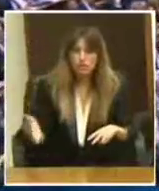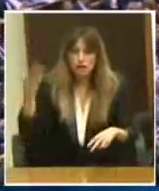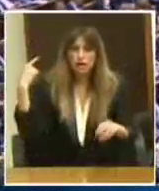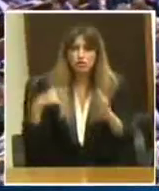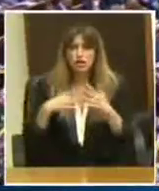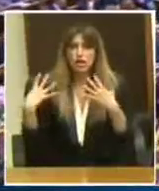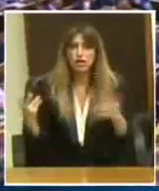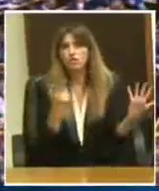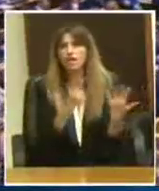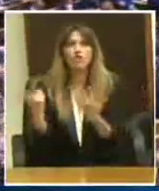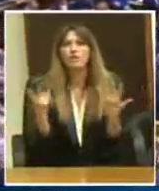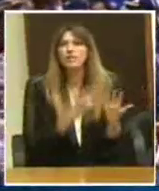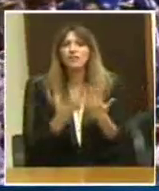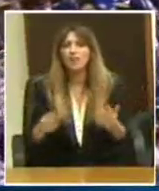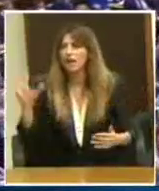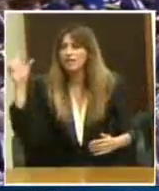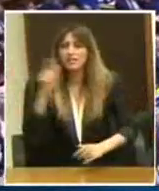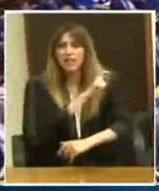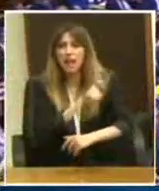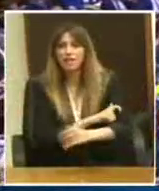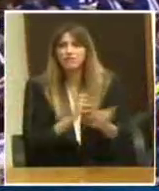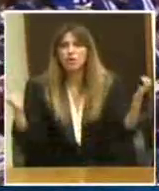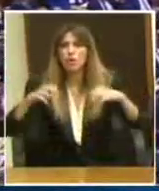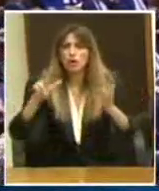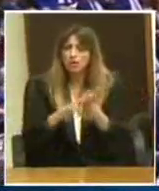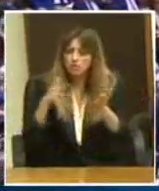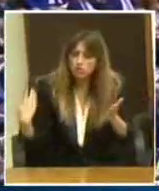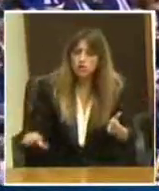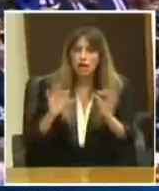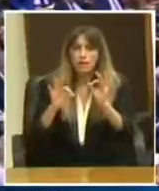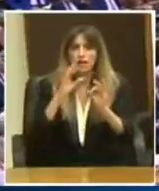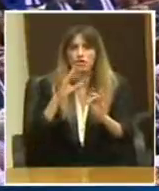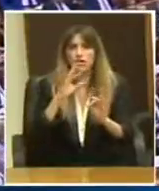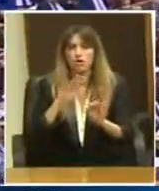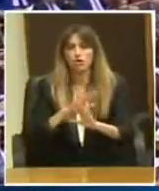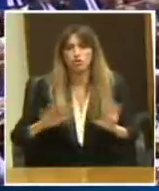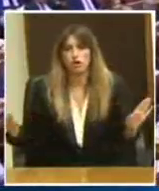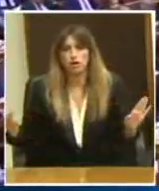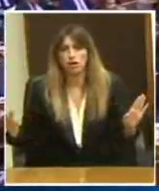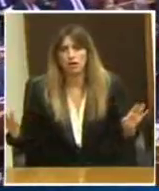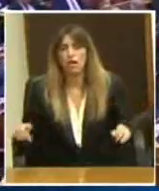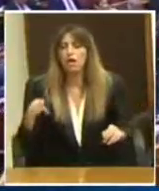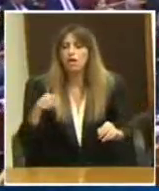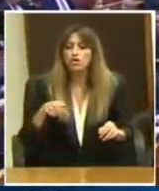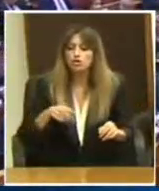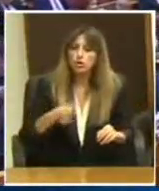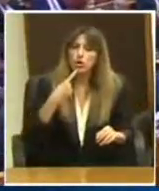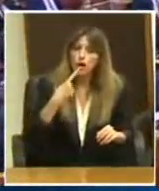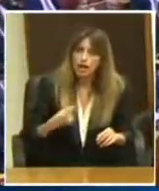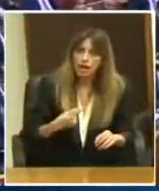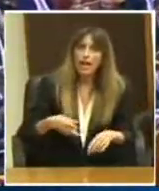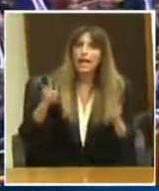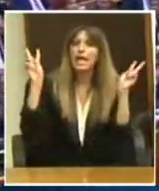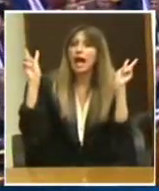1977, να υπάρχει σαφής αναφορά ότι αναγνωρίζεται ως νότιο